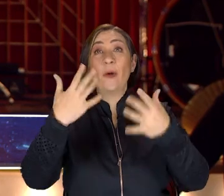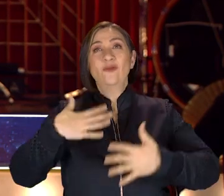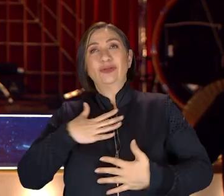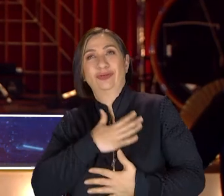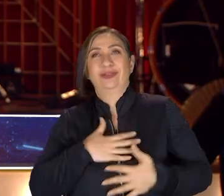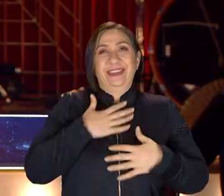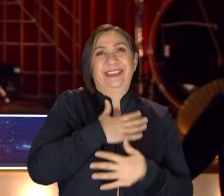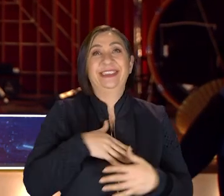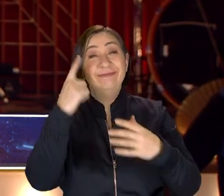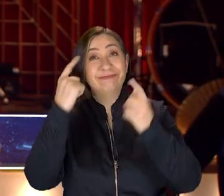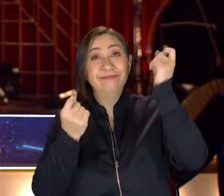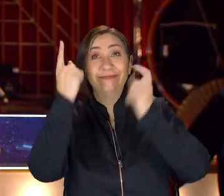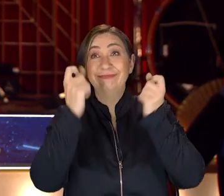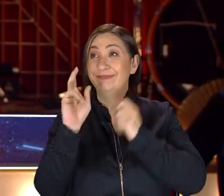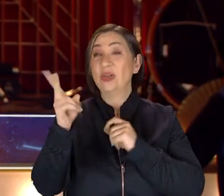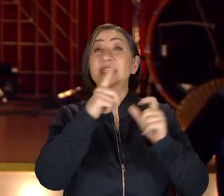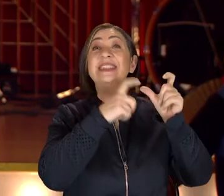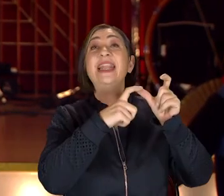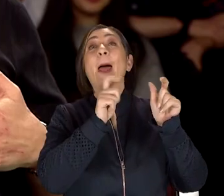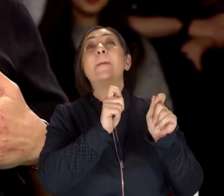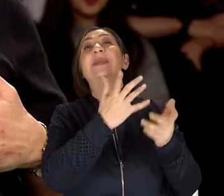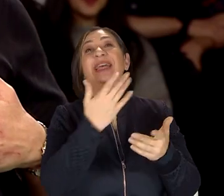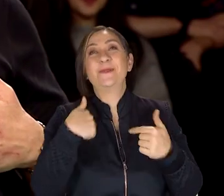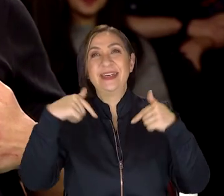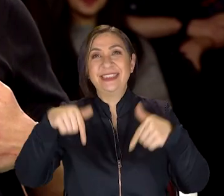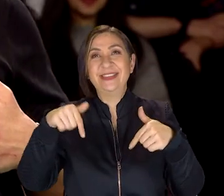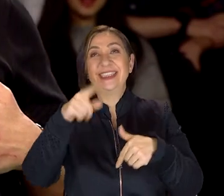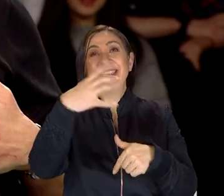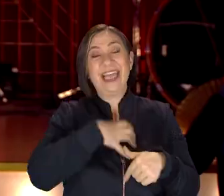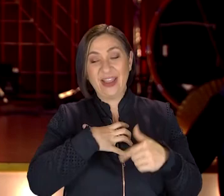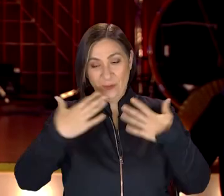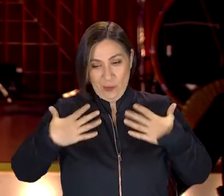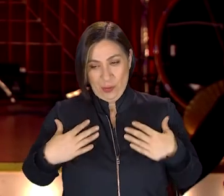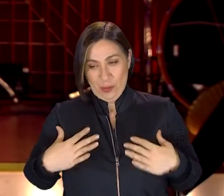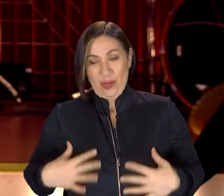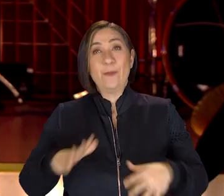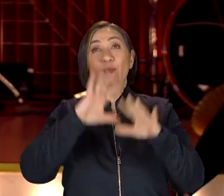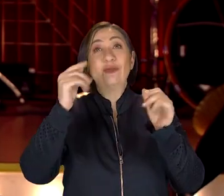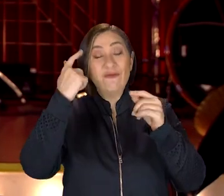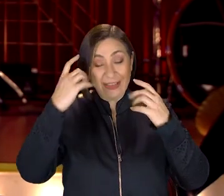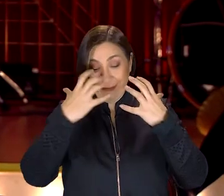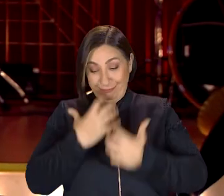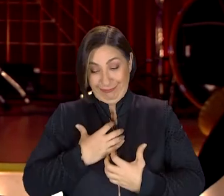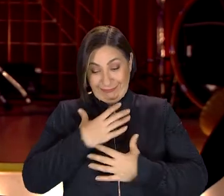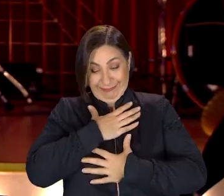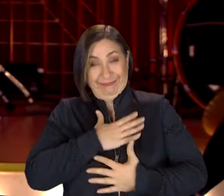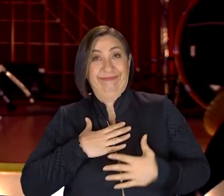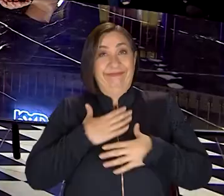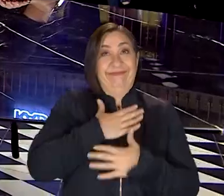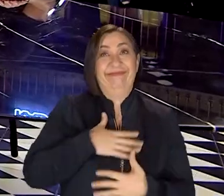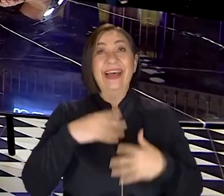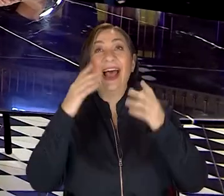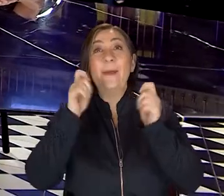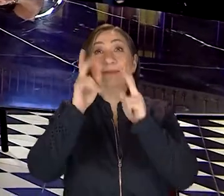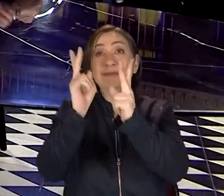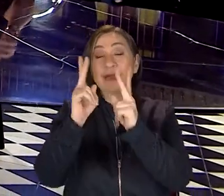vücut hareketlerini sen çıkardın. Onları Serdar da yapamaz. Yani abi ben şimdi bak... Sen kendi vücuduna bütün felsefeyi yediren tek insansın. Abi ben mesela